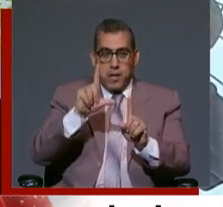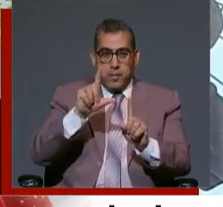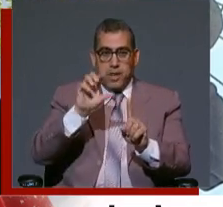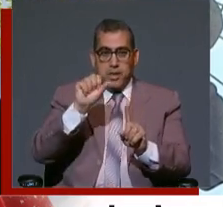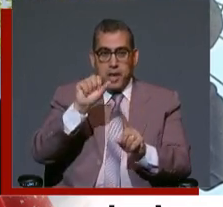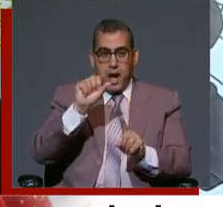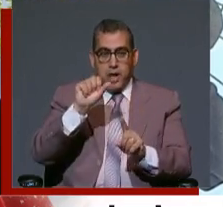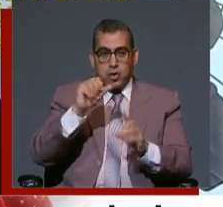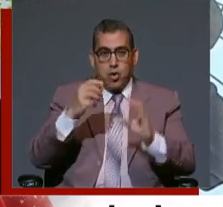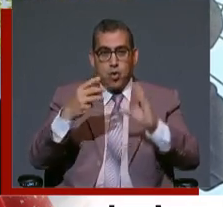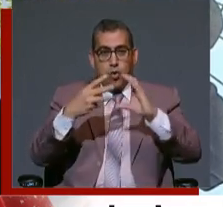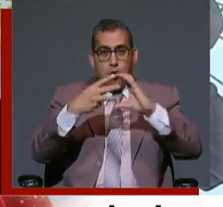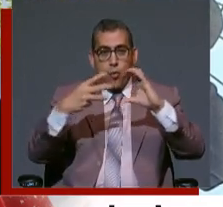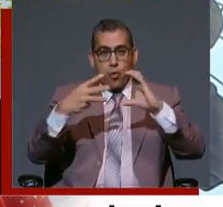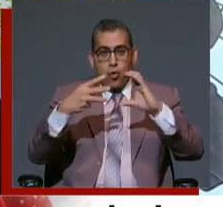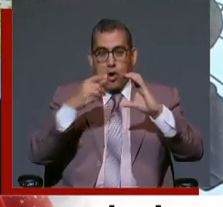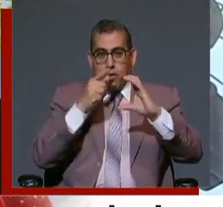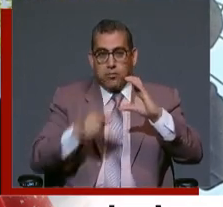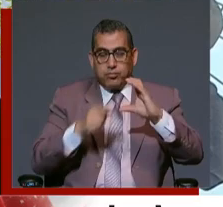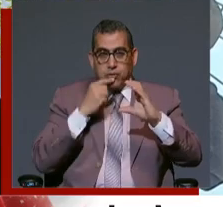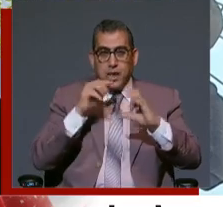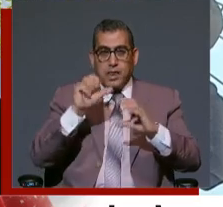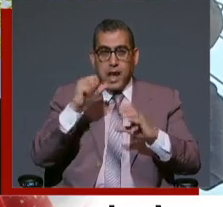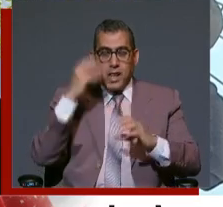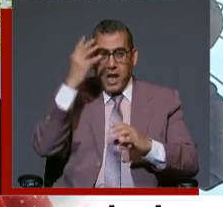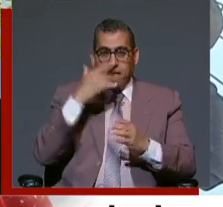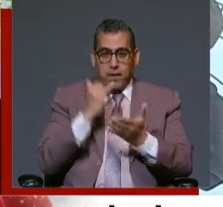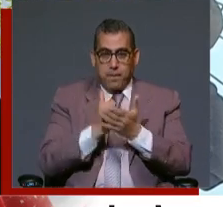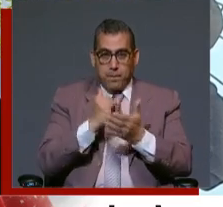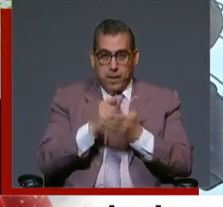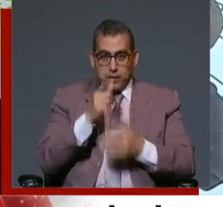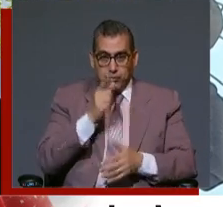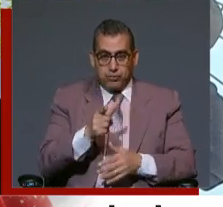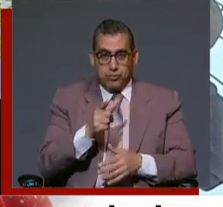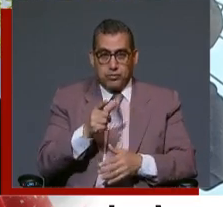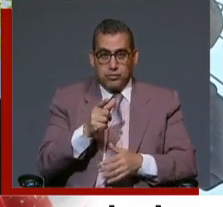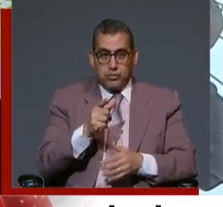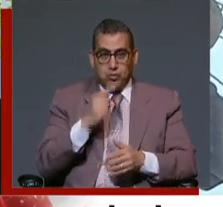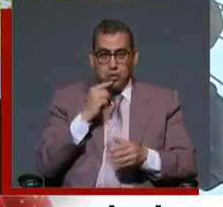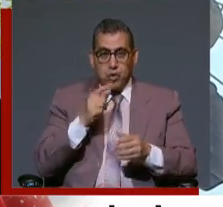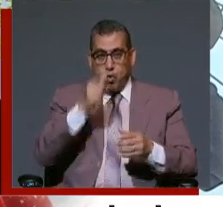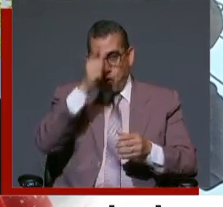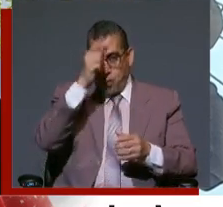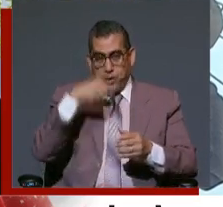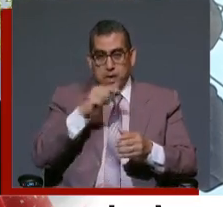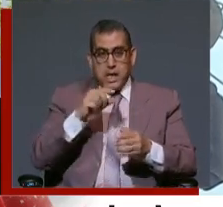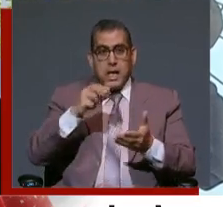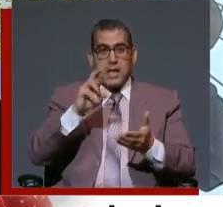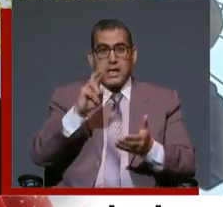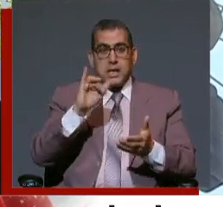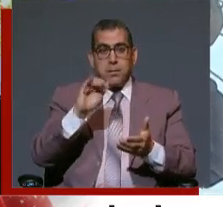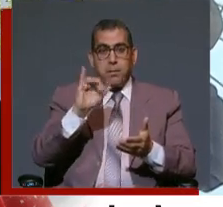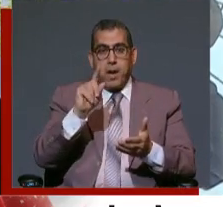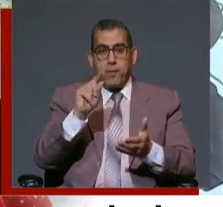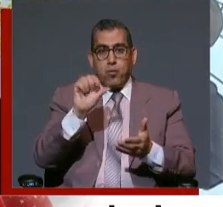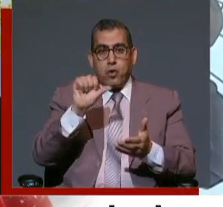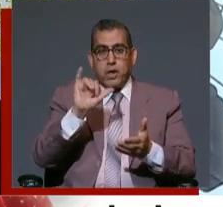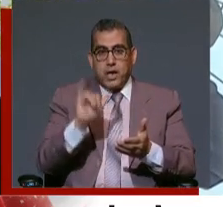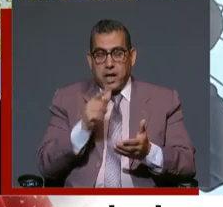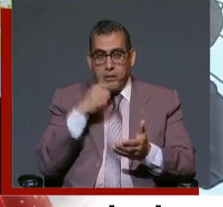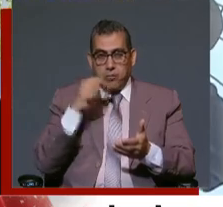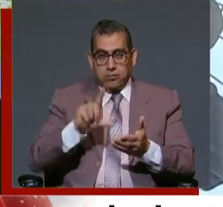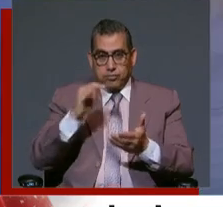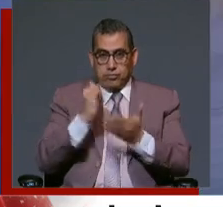جزر القمر ورئيس الاتحاد الأفريقي ورئيس جمهورية زيمبابوي إمرسون مننغاغوا،